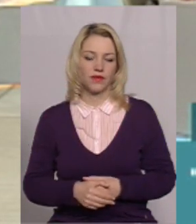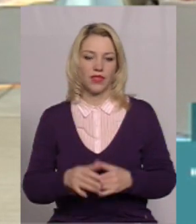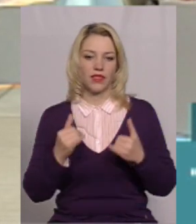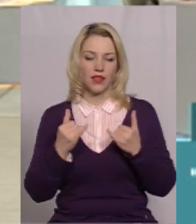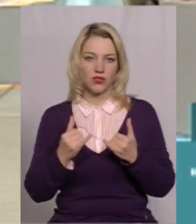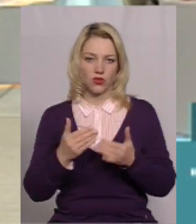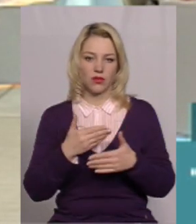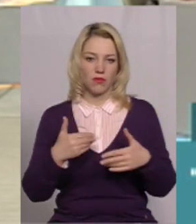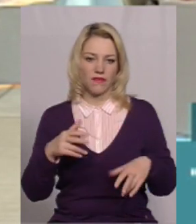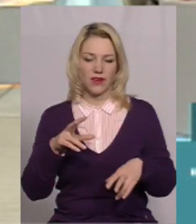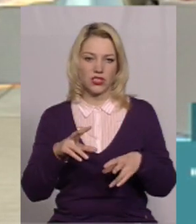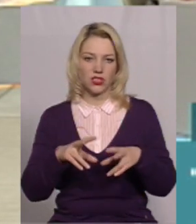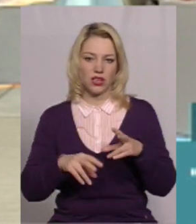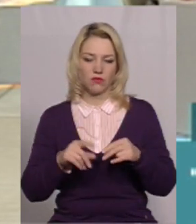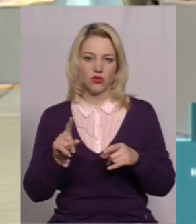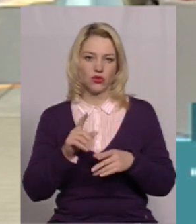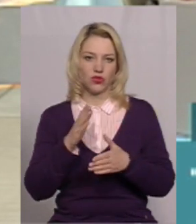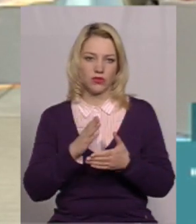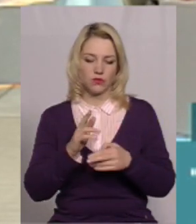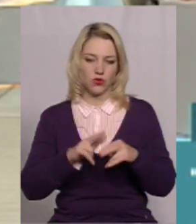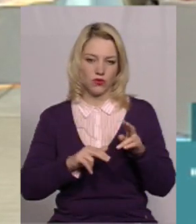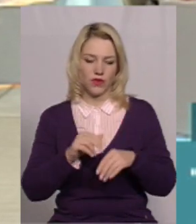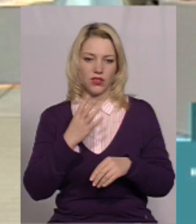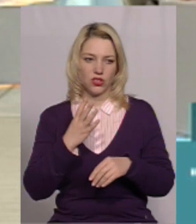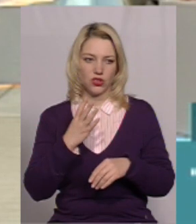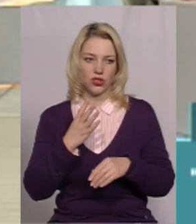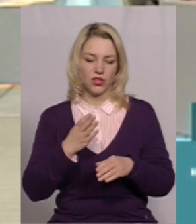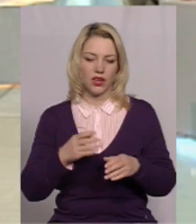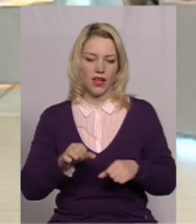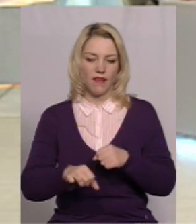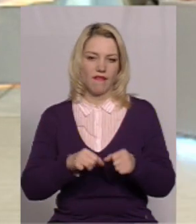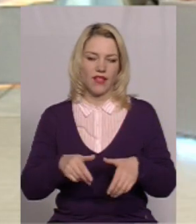Ну, на сьогодні ми вважаємо, що збудували 4 велодоріжки.